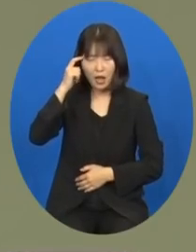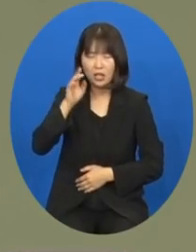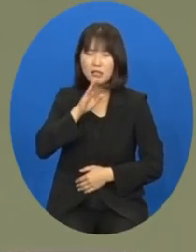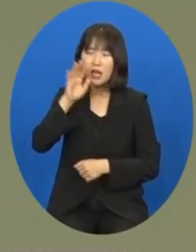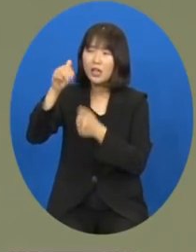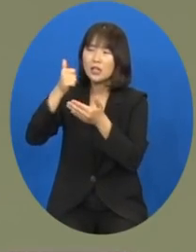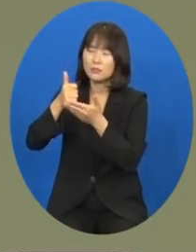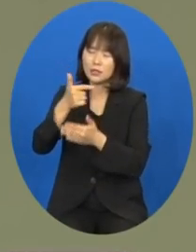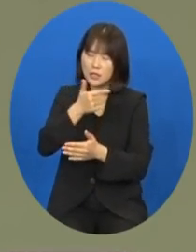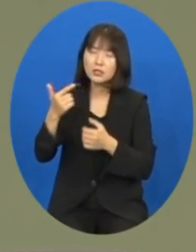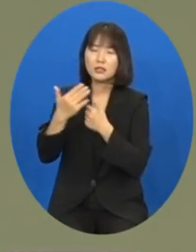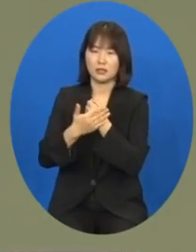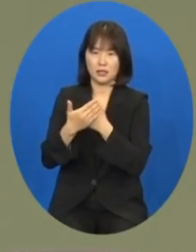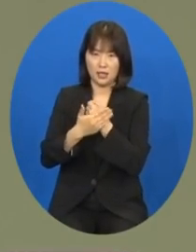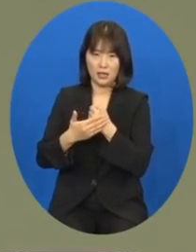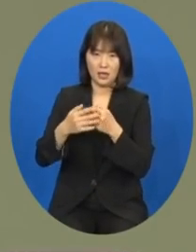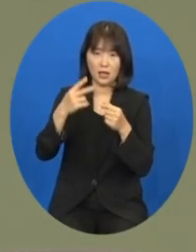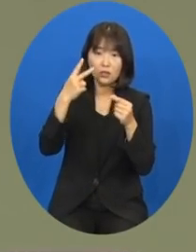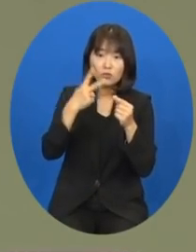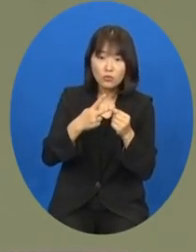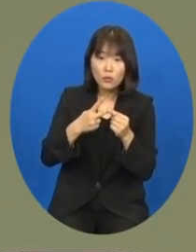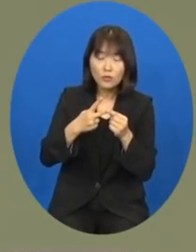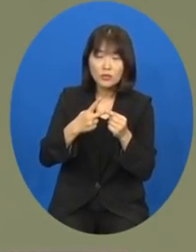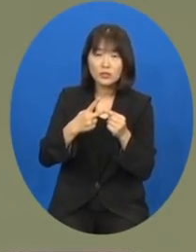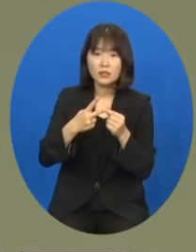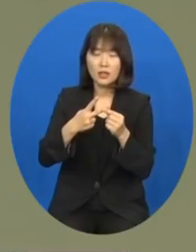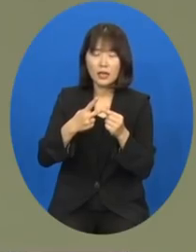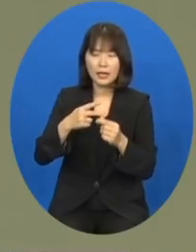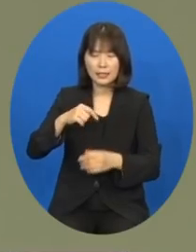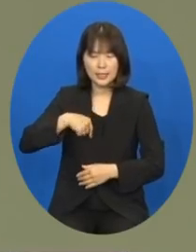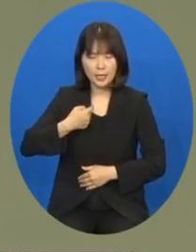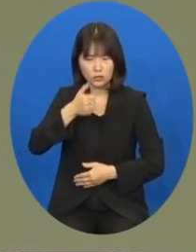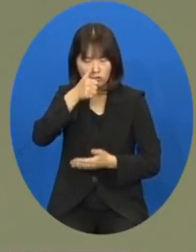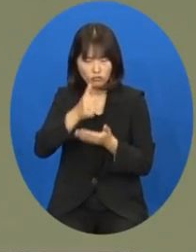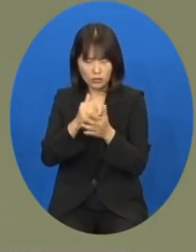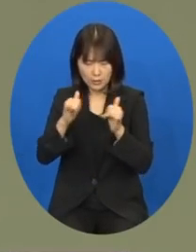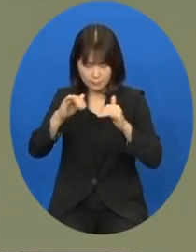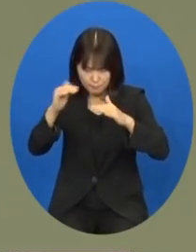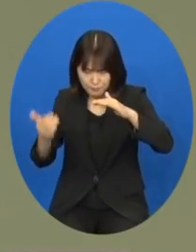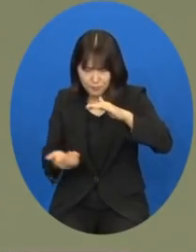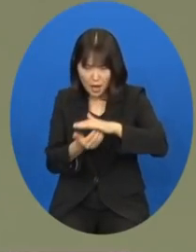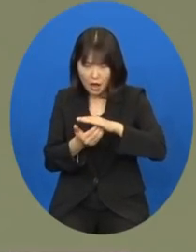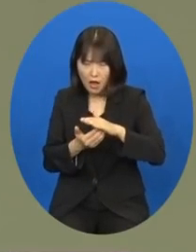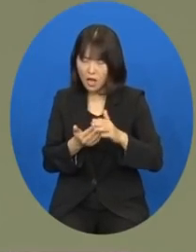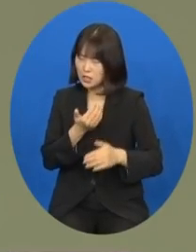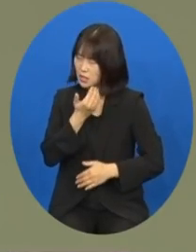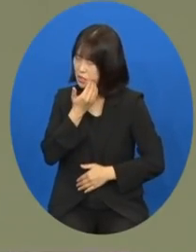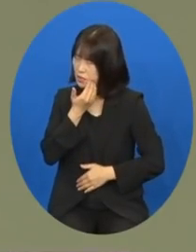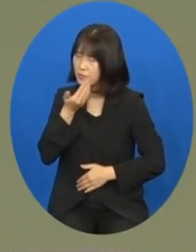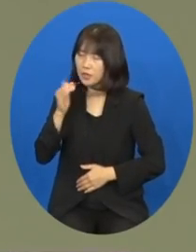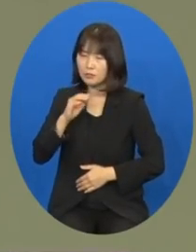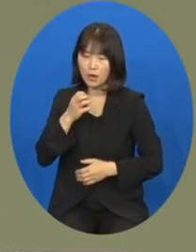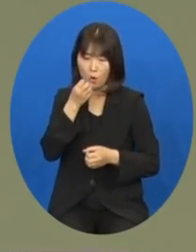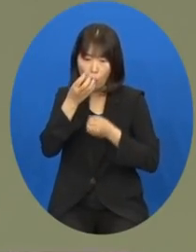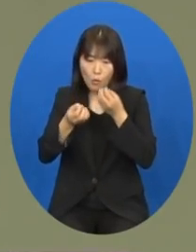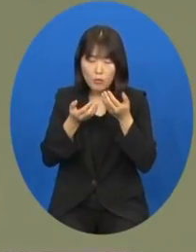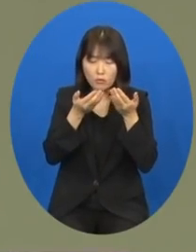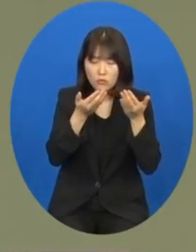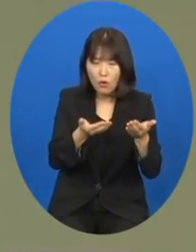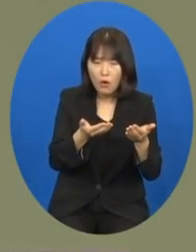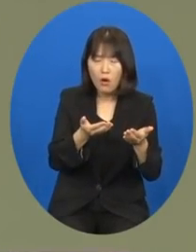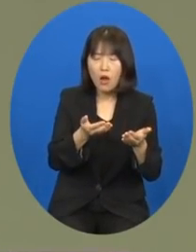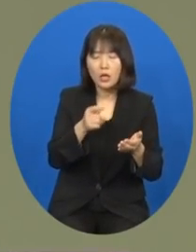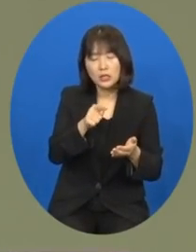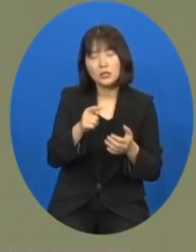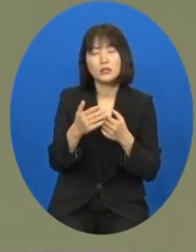그래서 자기만 깨달은 것은 들이 것을 고백해서 챙피함에 더 불가 고 고백한 것도 이것도 내다 치료의 시작은 5